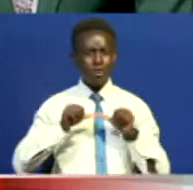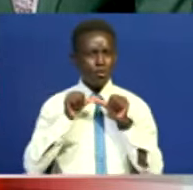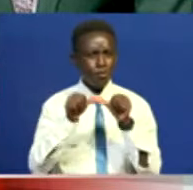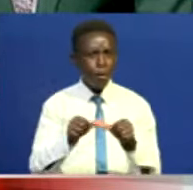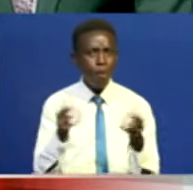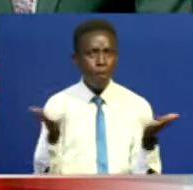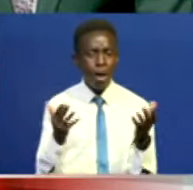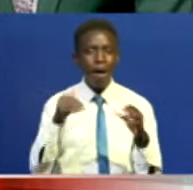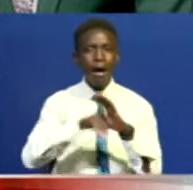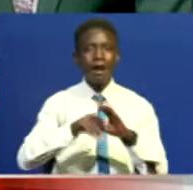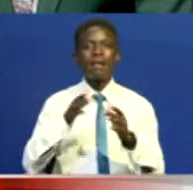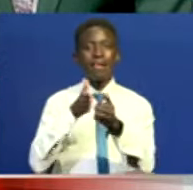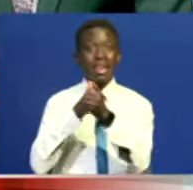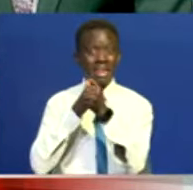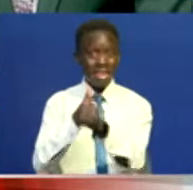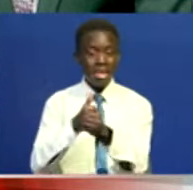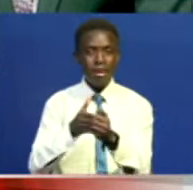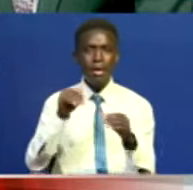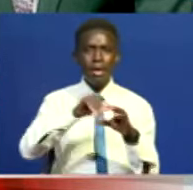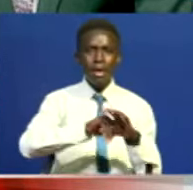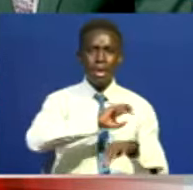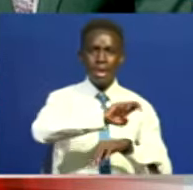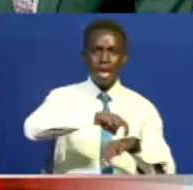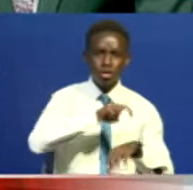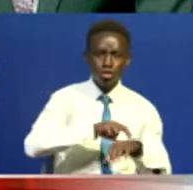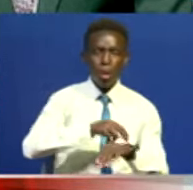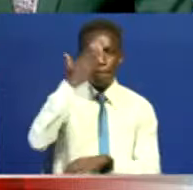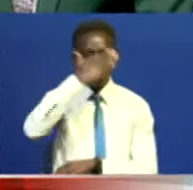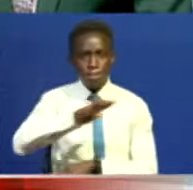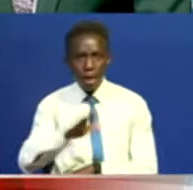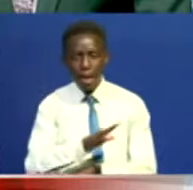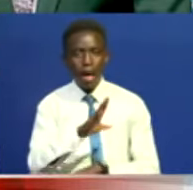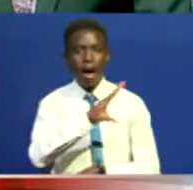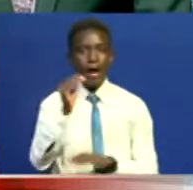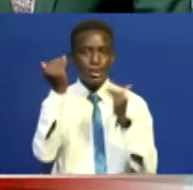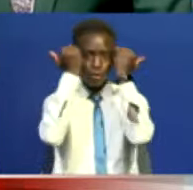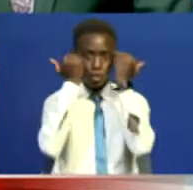uongozi wa taifa, bunge na idara ya mahakama, na